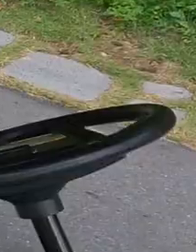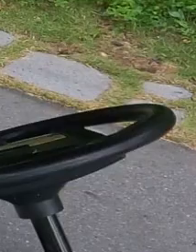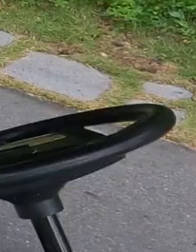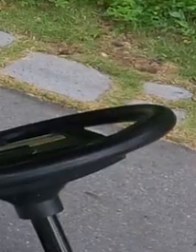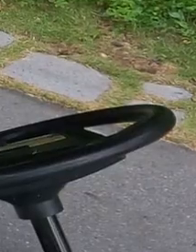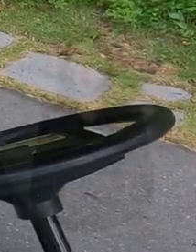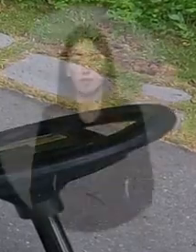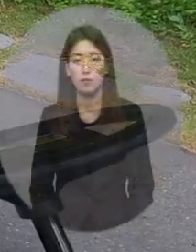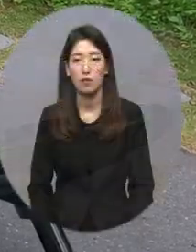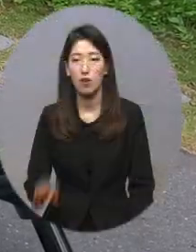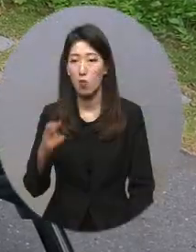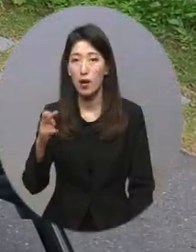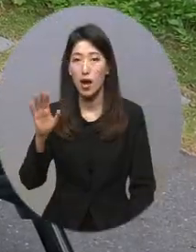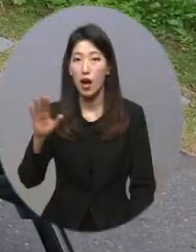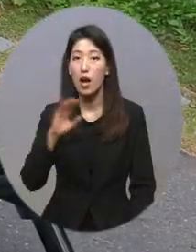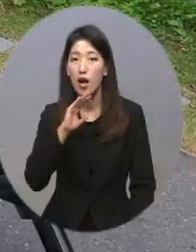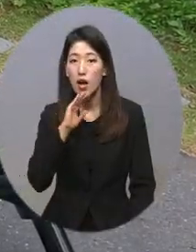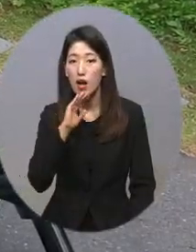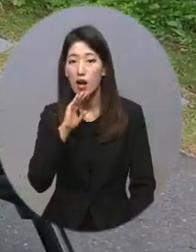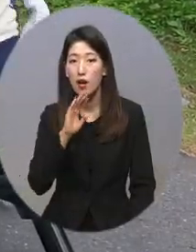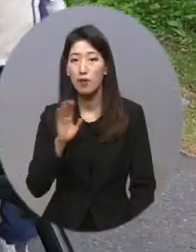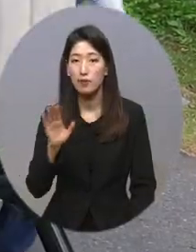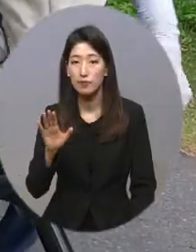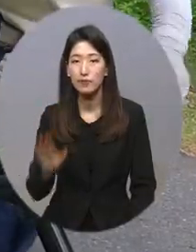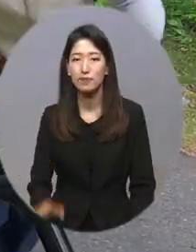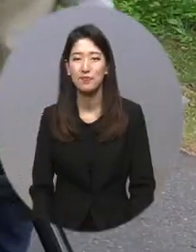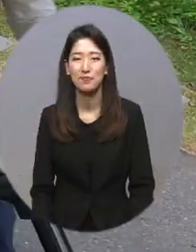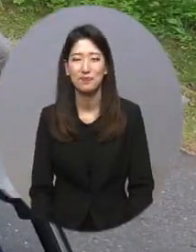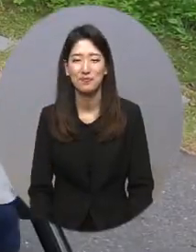어, 오빠 잠시만요. 아, 네.